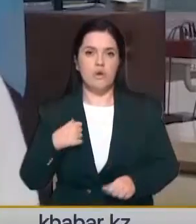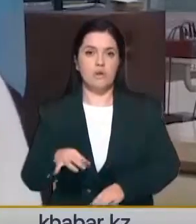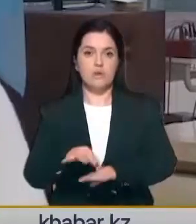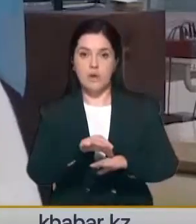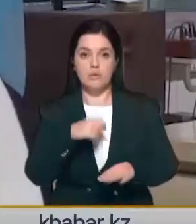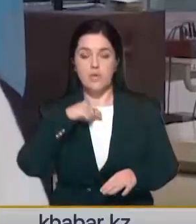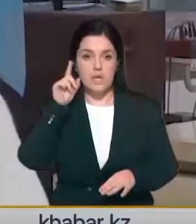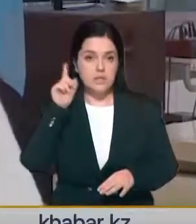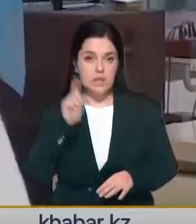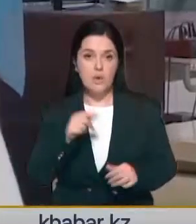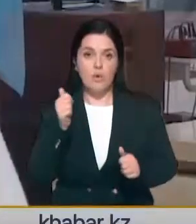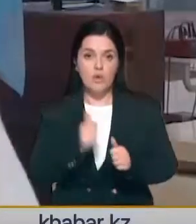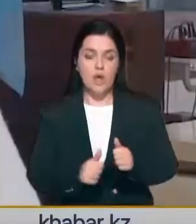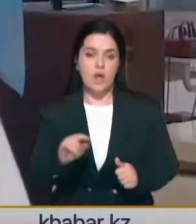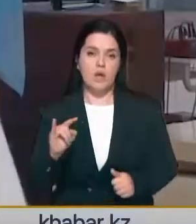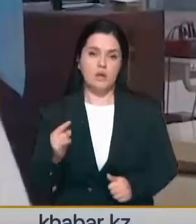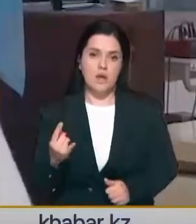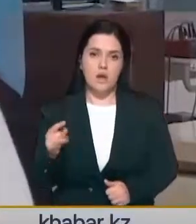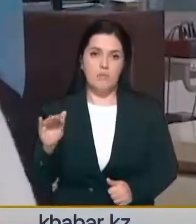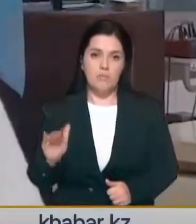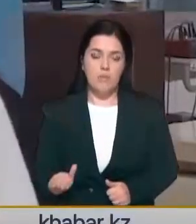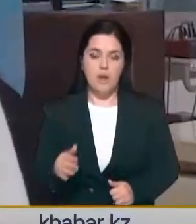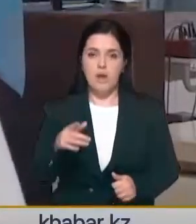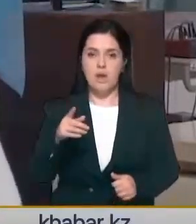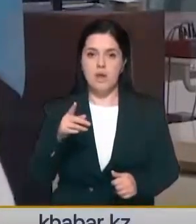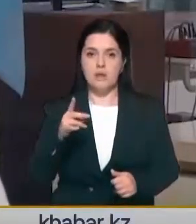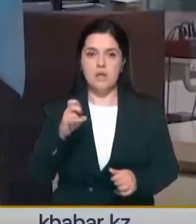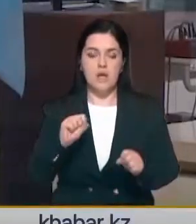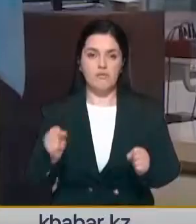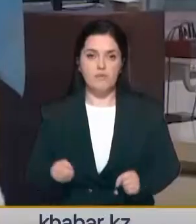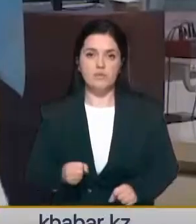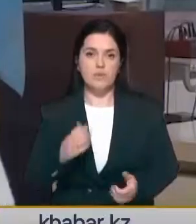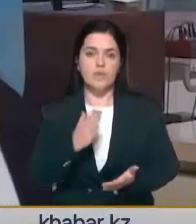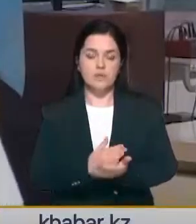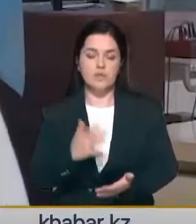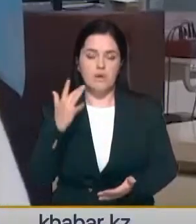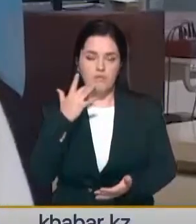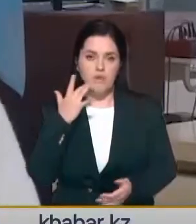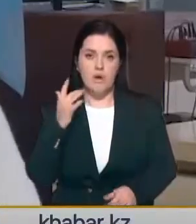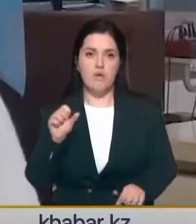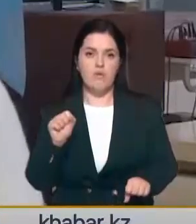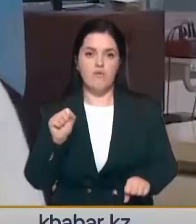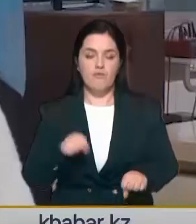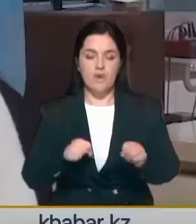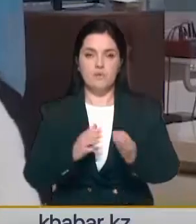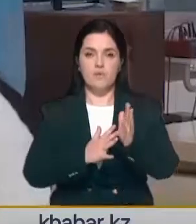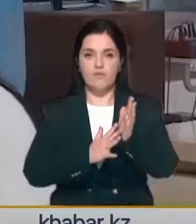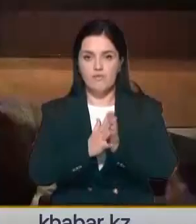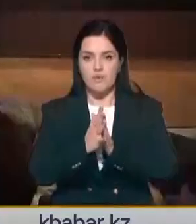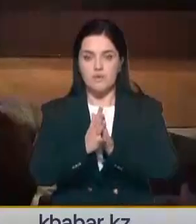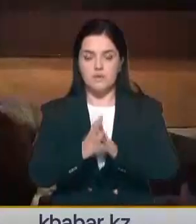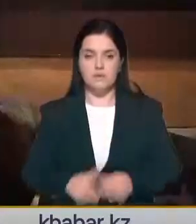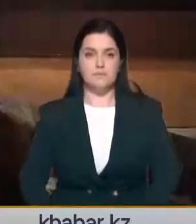что у каждого ребенка, даже когда говорят, что нет, невозможно, есть всегда возможность вырасти и стать большим